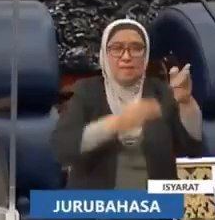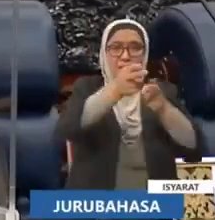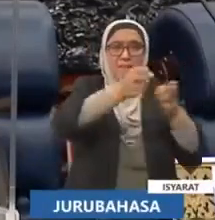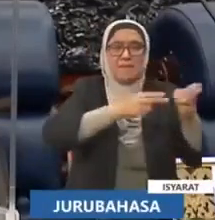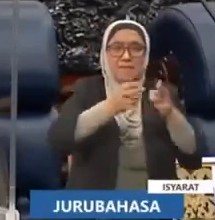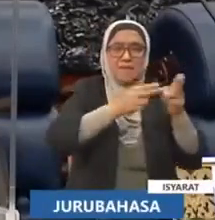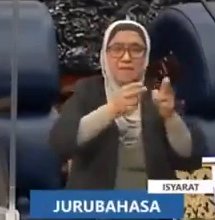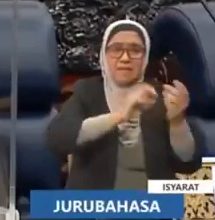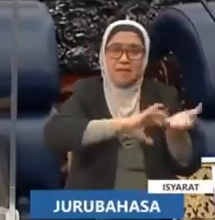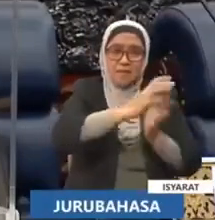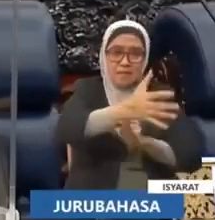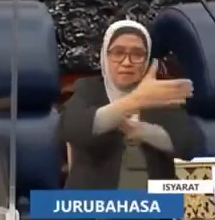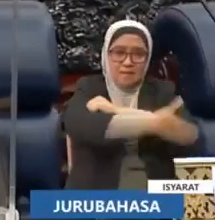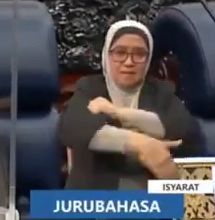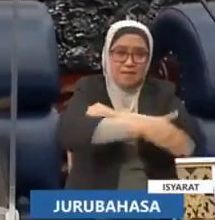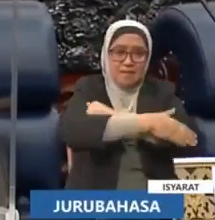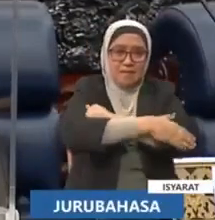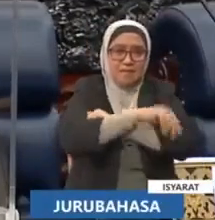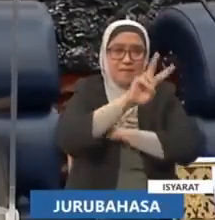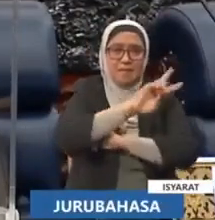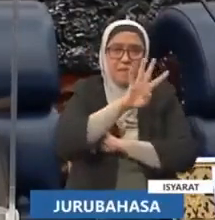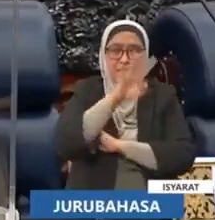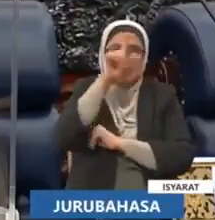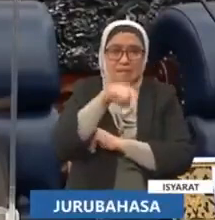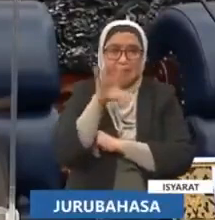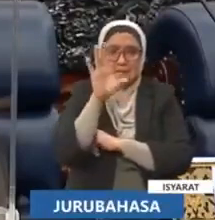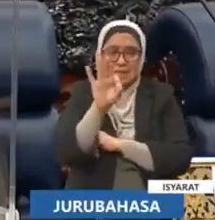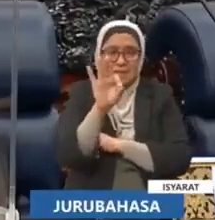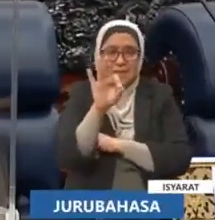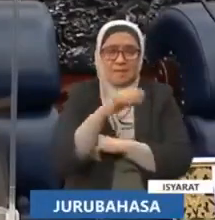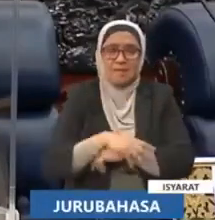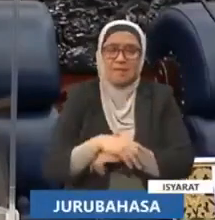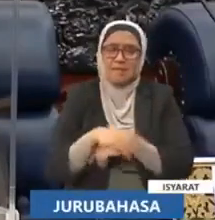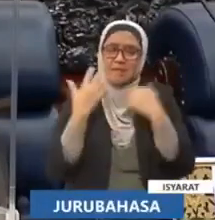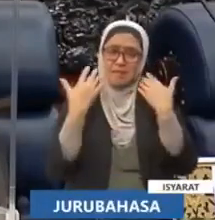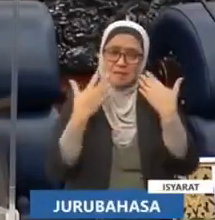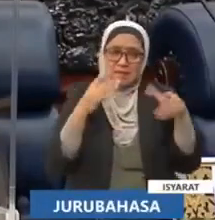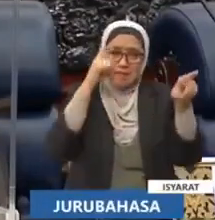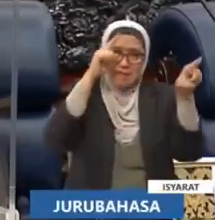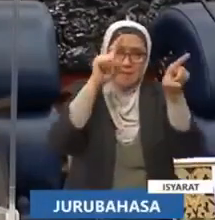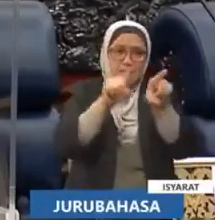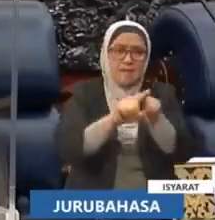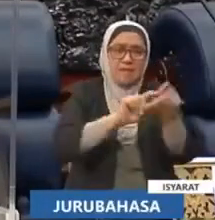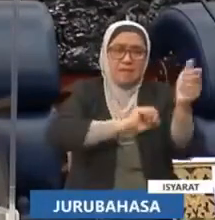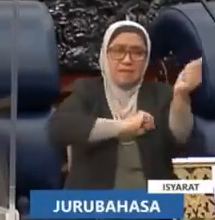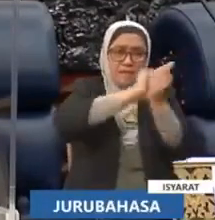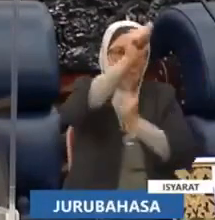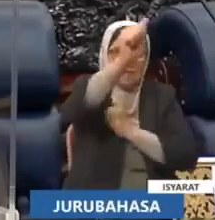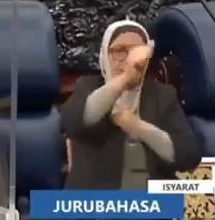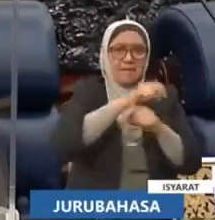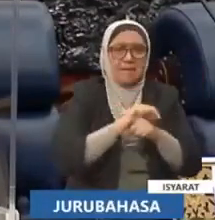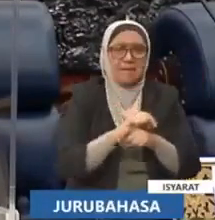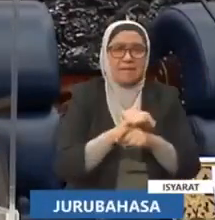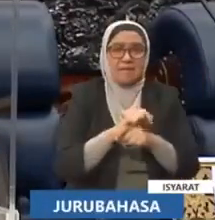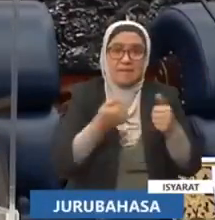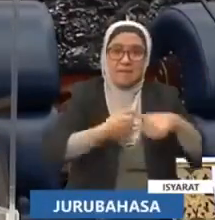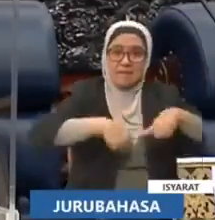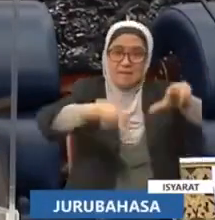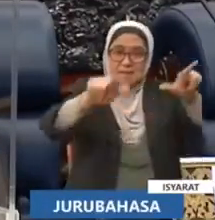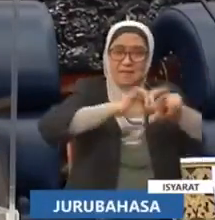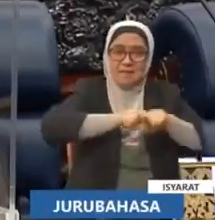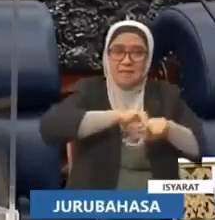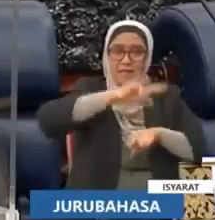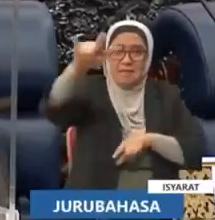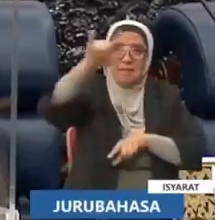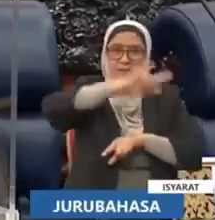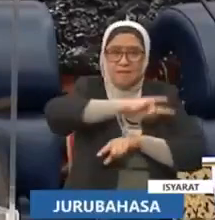pada 24 September 2021 telah bersetuju membenarkan peningkatan kekerapan penerbangan bagi mana-mana